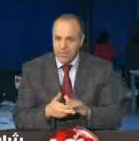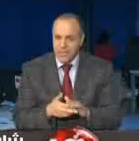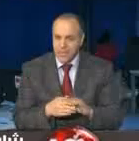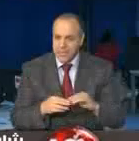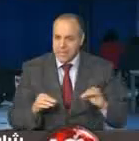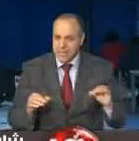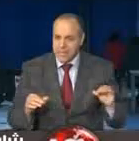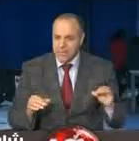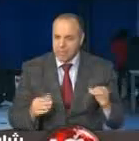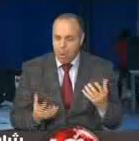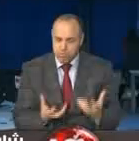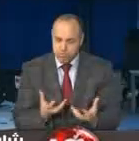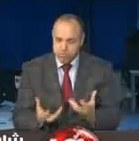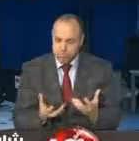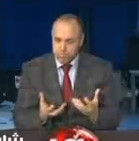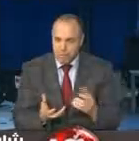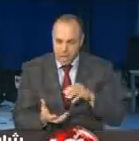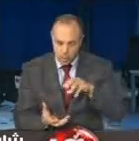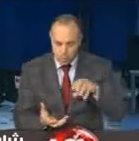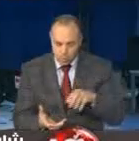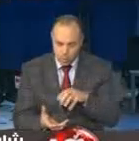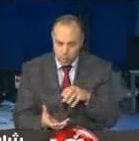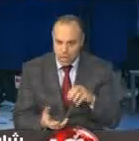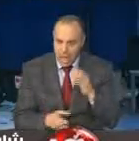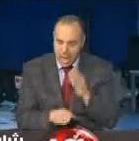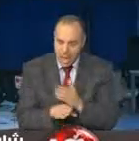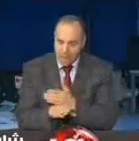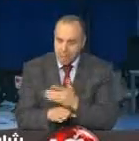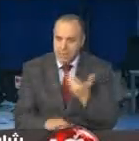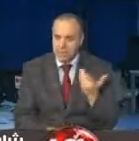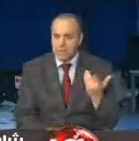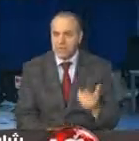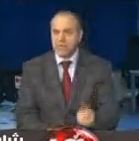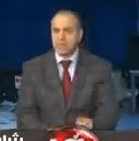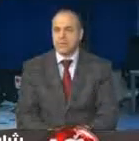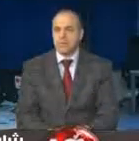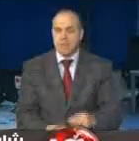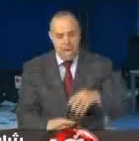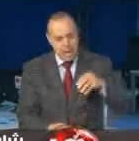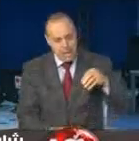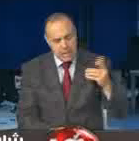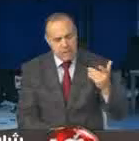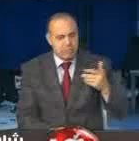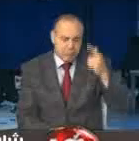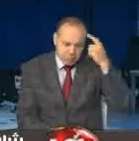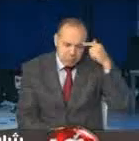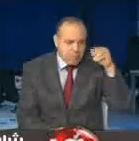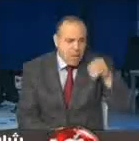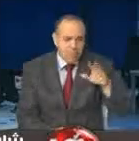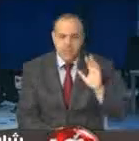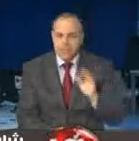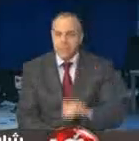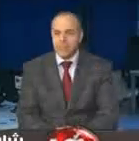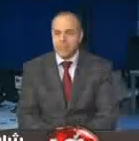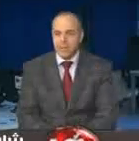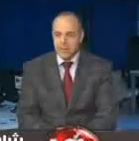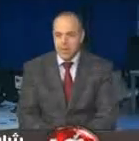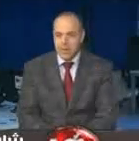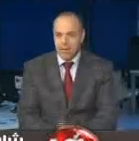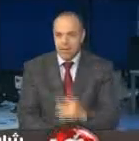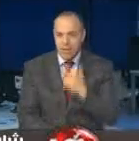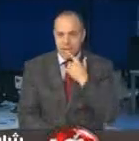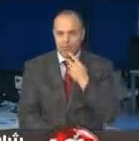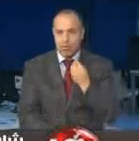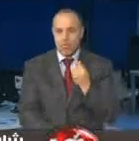شوي ويتفور وبعد يطيب في الصوص، الصوص نتاعها تنجم تحط فيه اللحم تنجم تحط فيه قرنيط ساش اللي تحب انت فهمني.